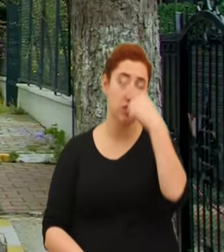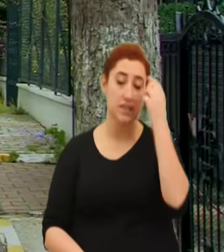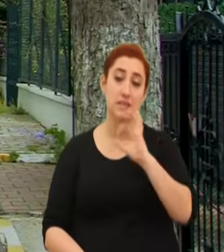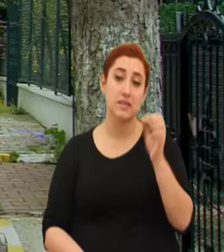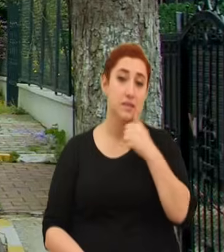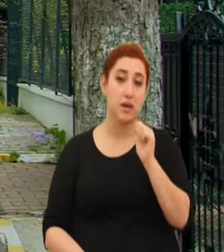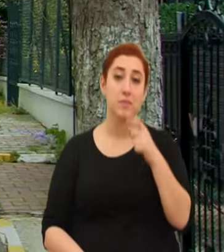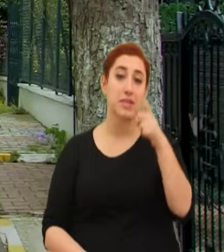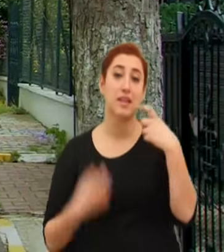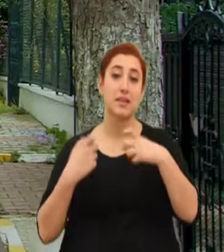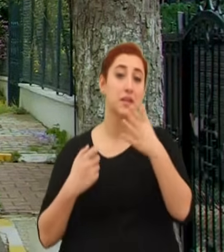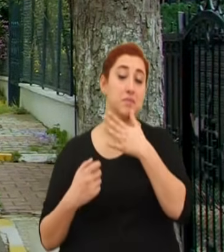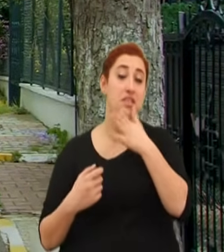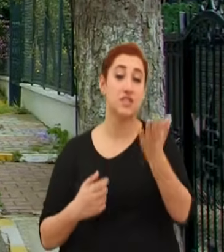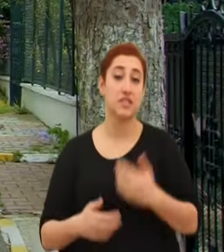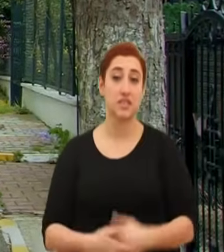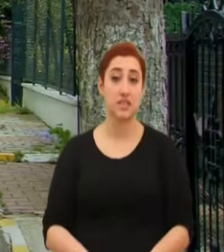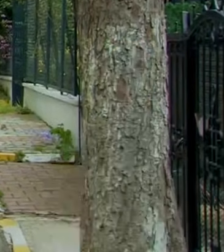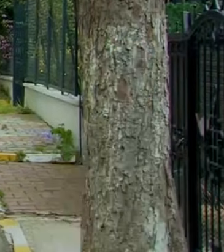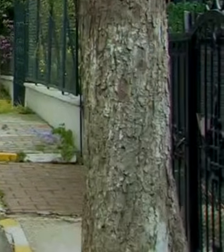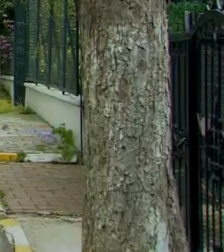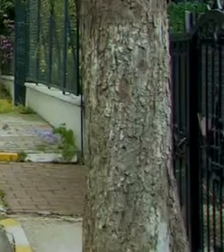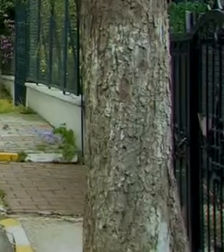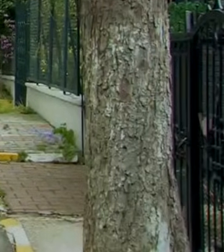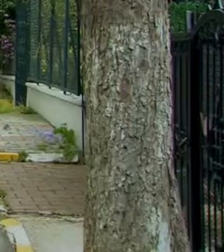Şanssızlık abi. Sen nereden bileceksin ki?